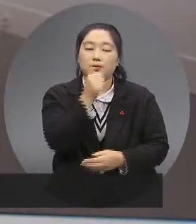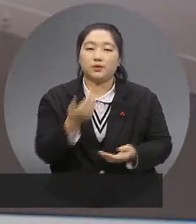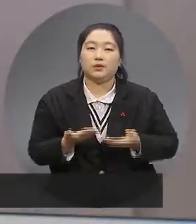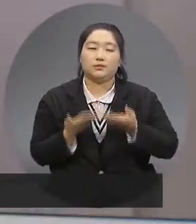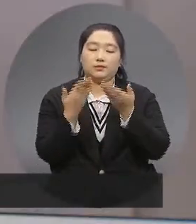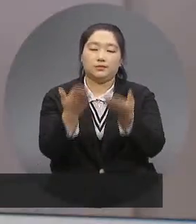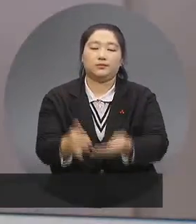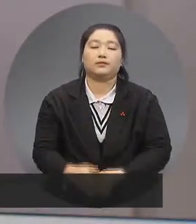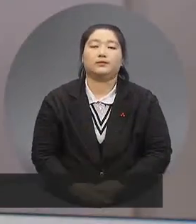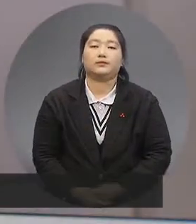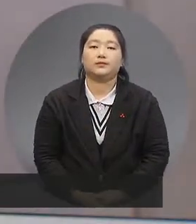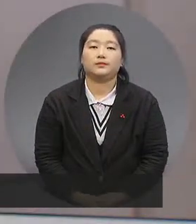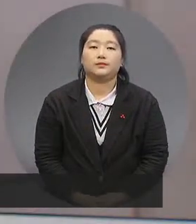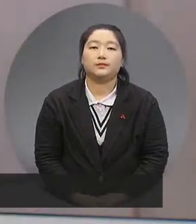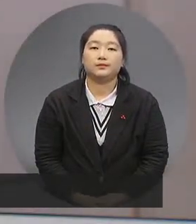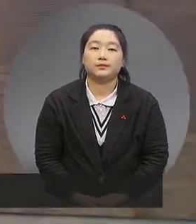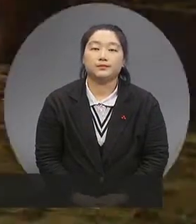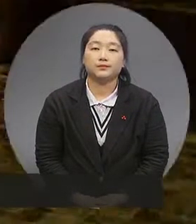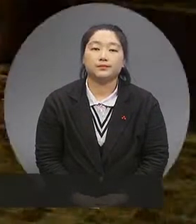소개합니다.